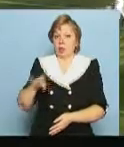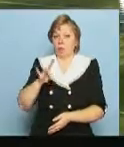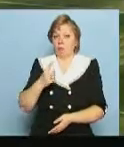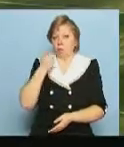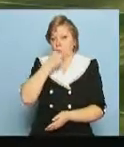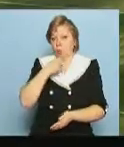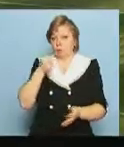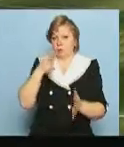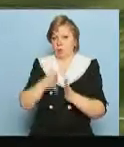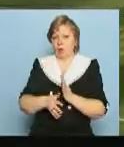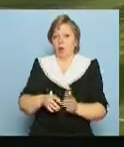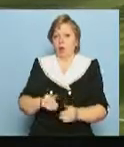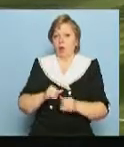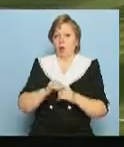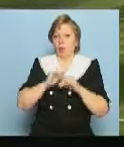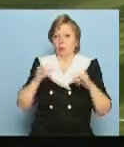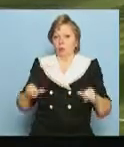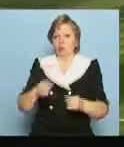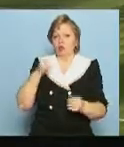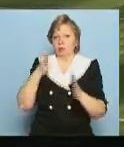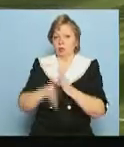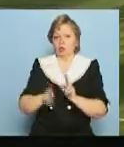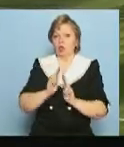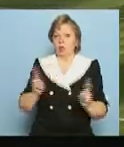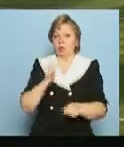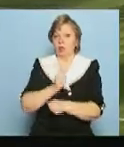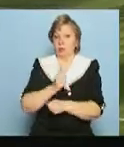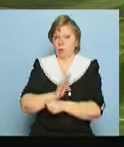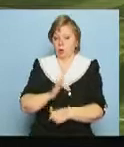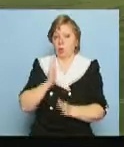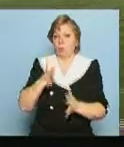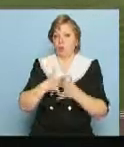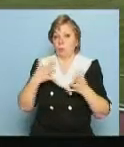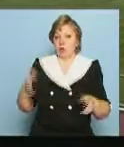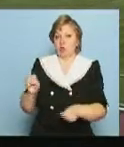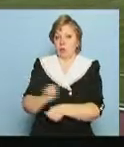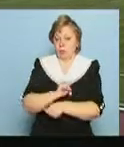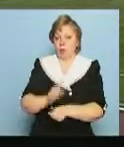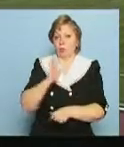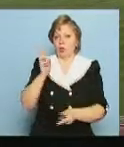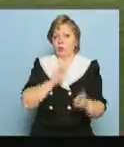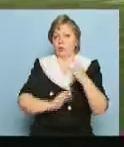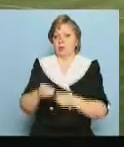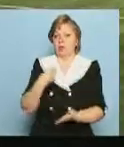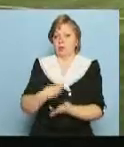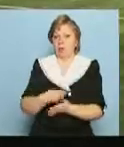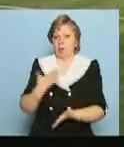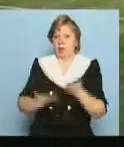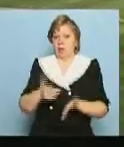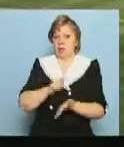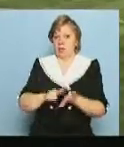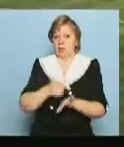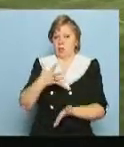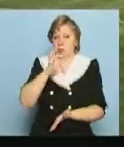Шагнуть на ступень выше никто не запрещает, заявил сегодня президент. Будут большие победы, найдутся и деньги. Если 75%